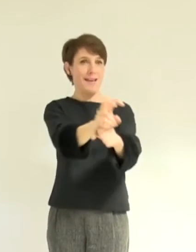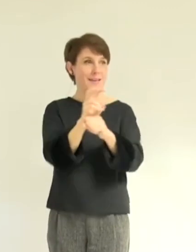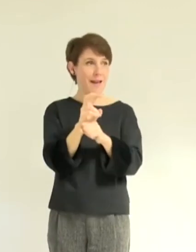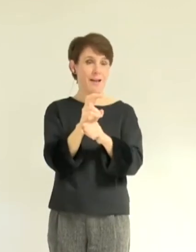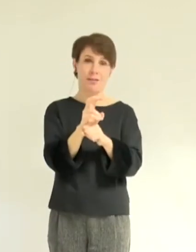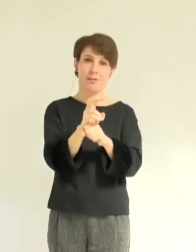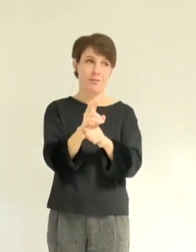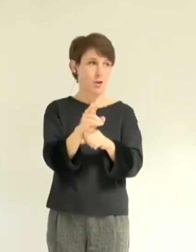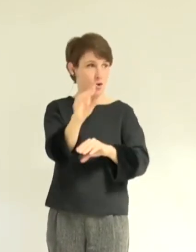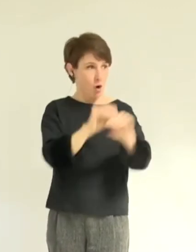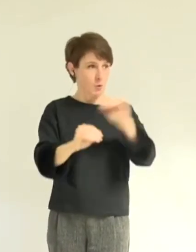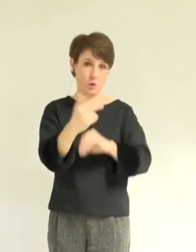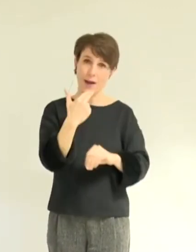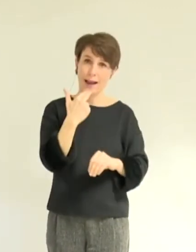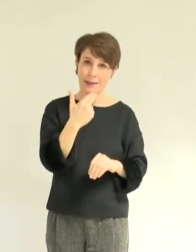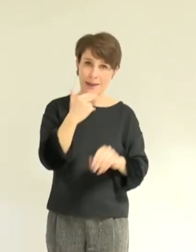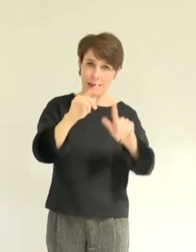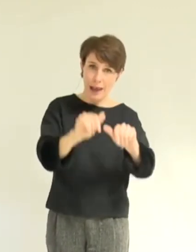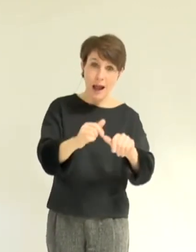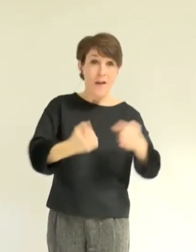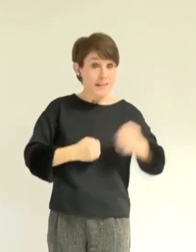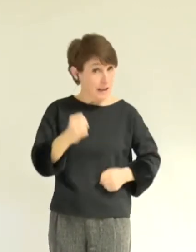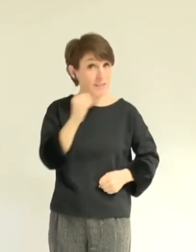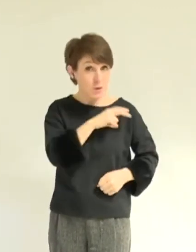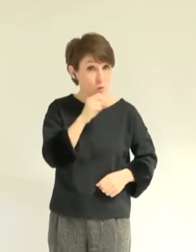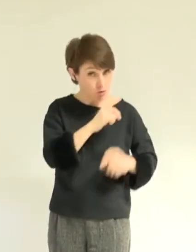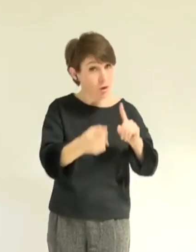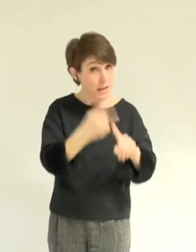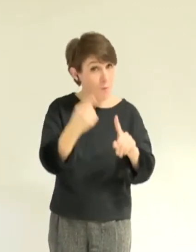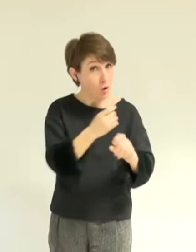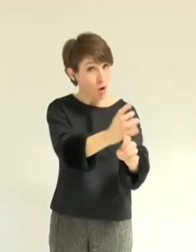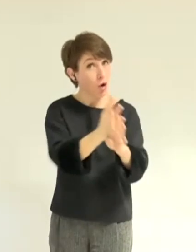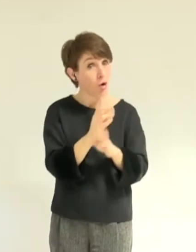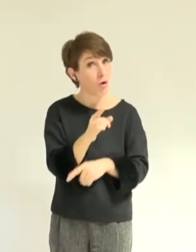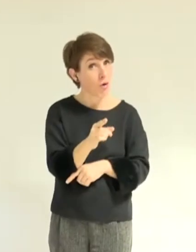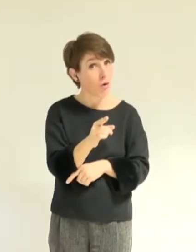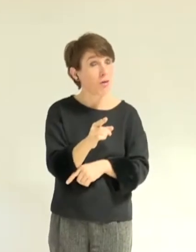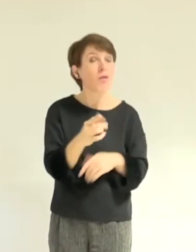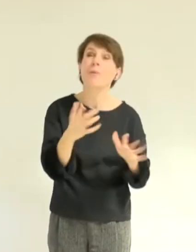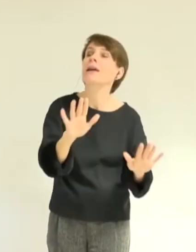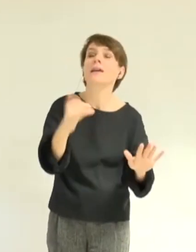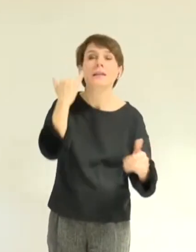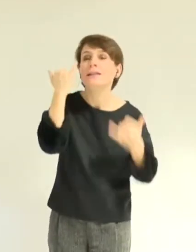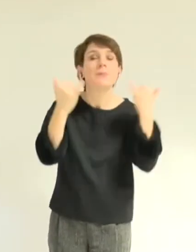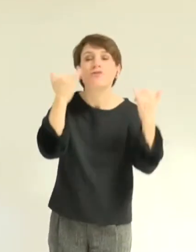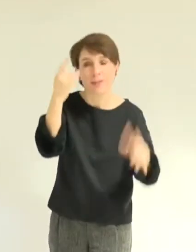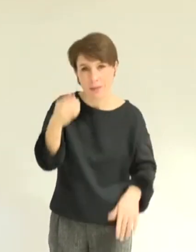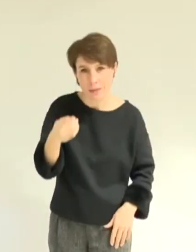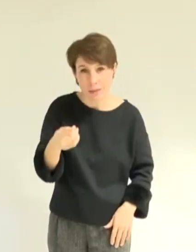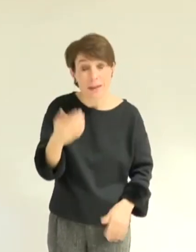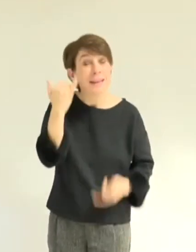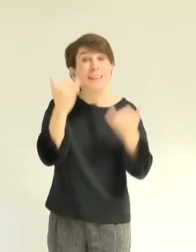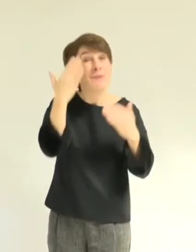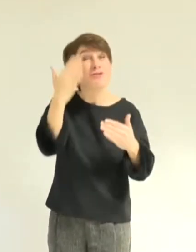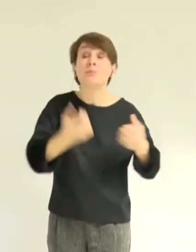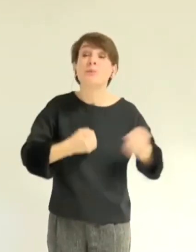de qualité et un service des urgences important. Juste sur ce point, imaginons le service des urgences de la